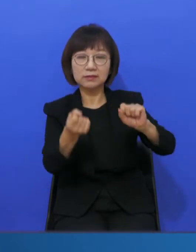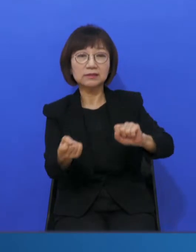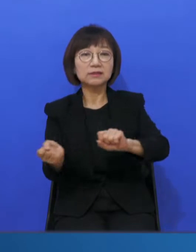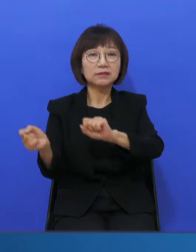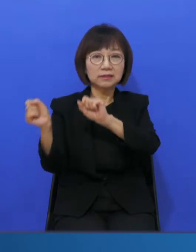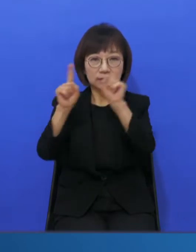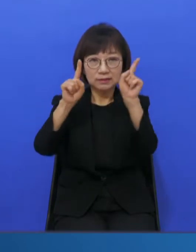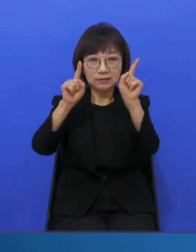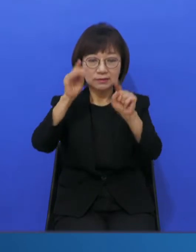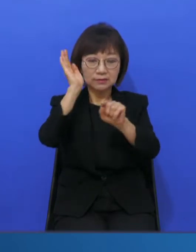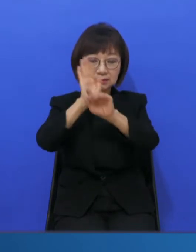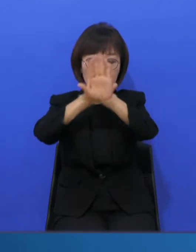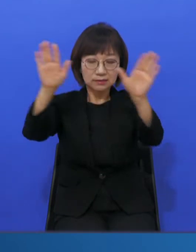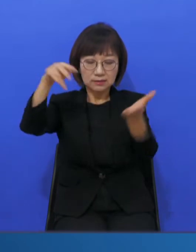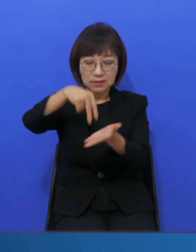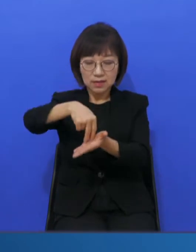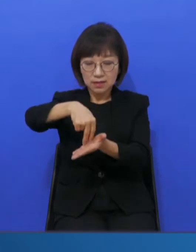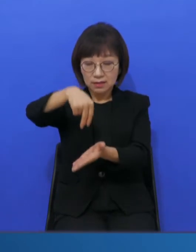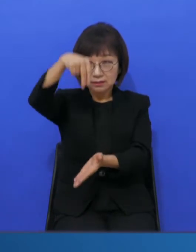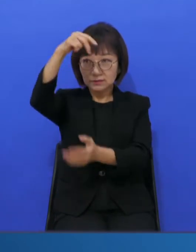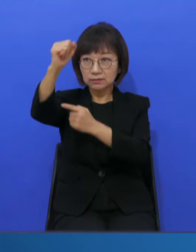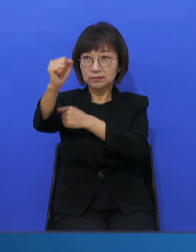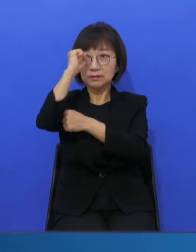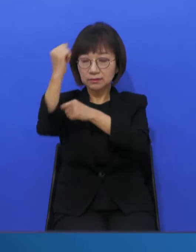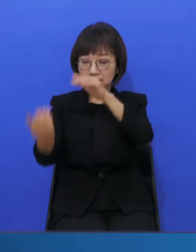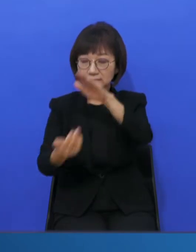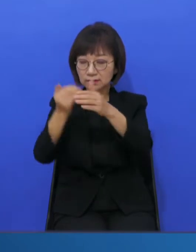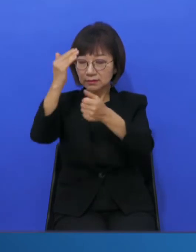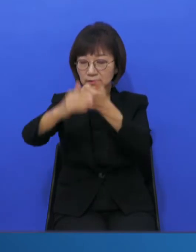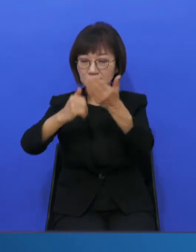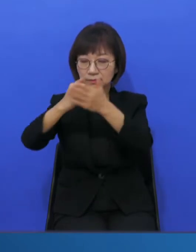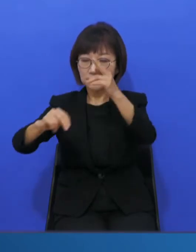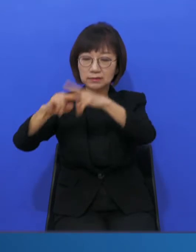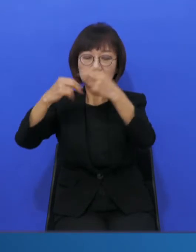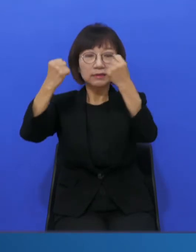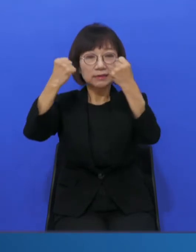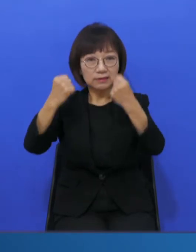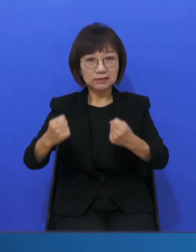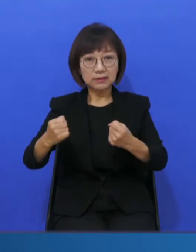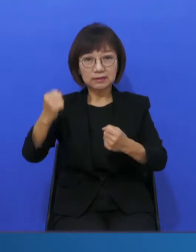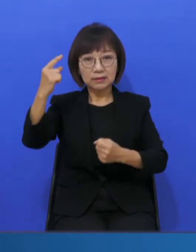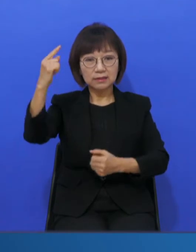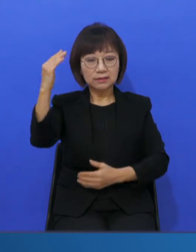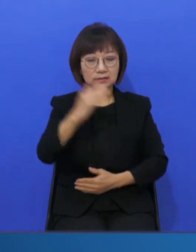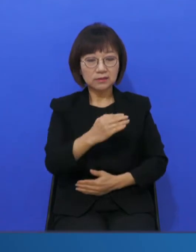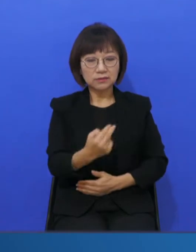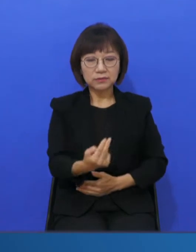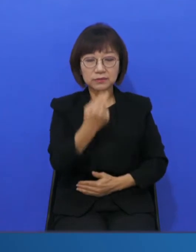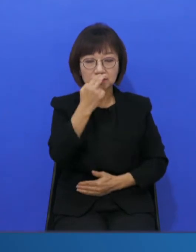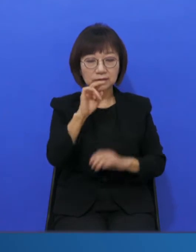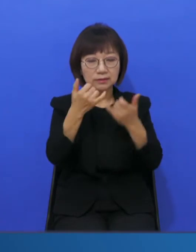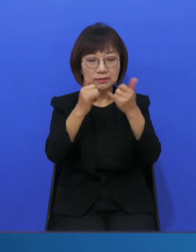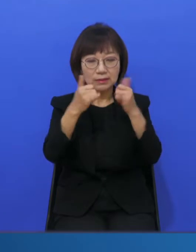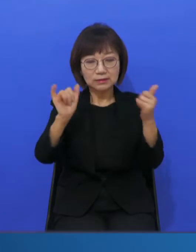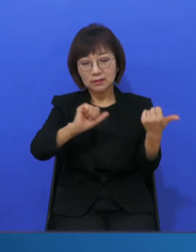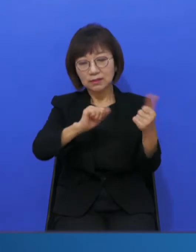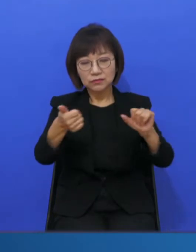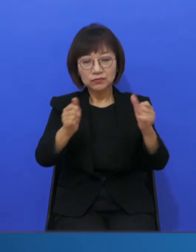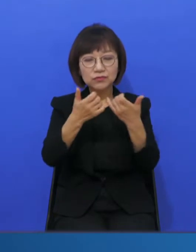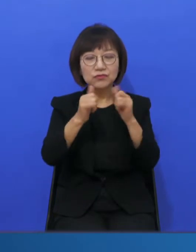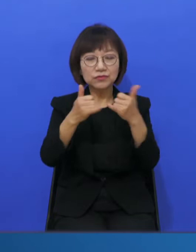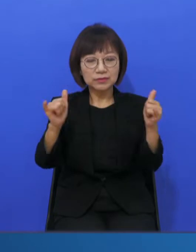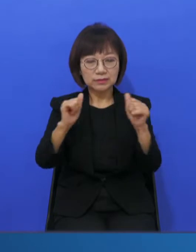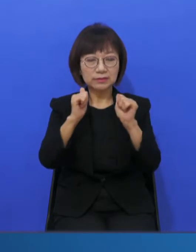죽은 자 가운데서 다시 살아나시며 하늘을 오사 전능하신 하나님 우편에 앉아 계시다가